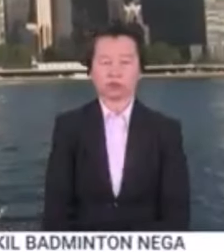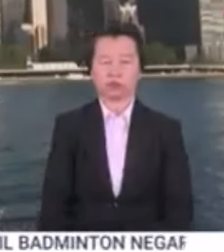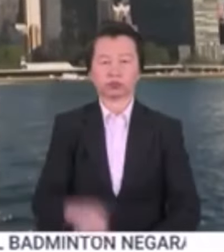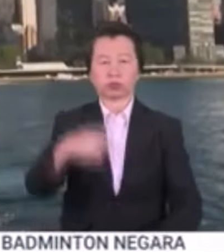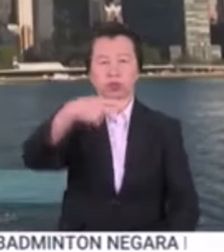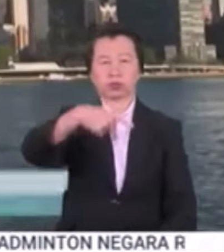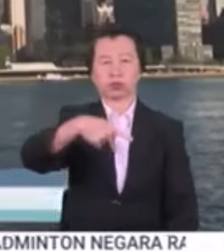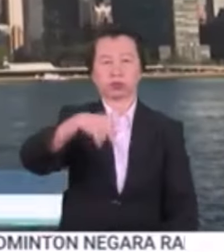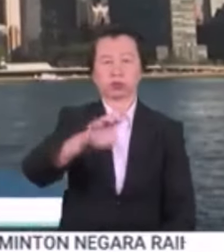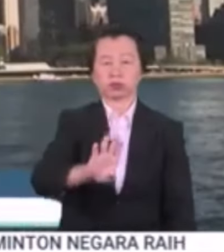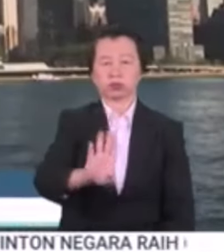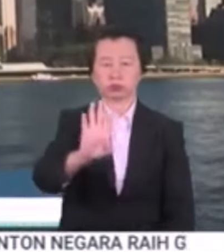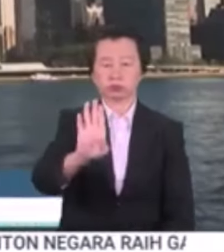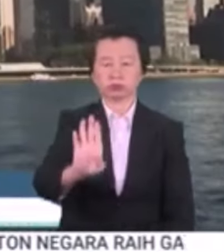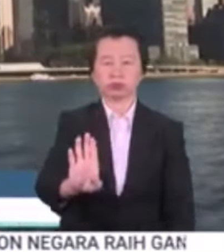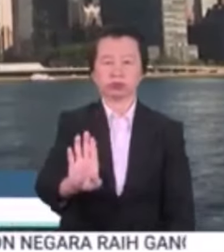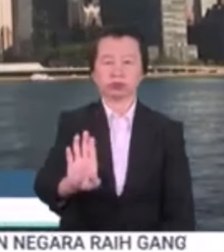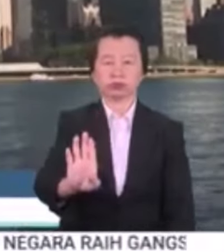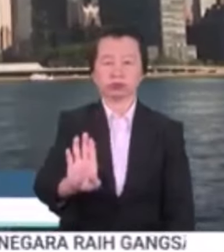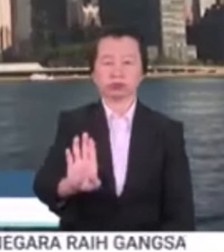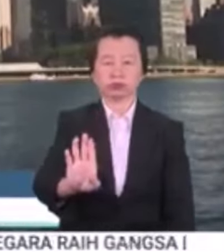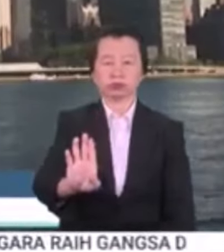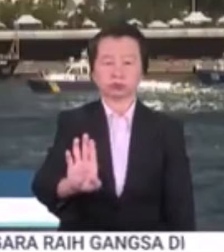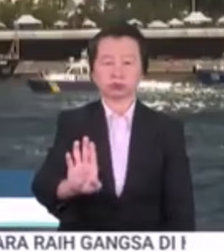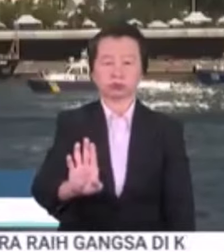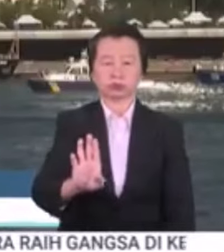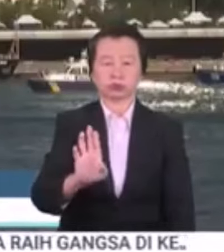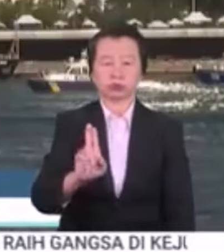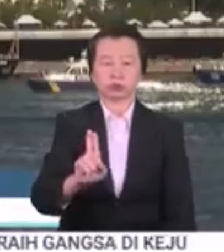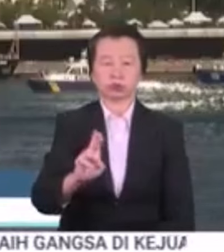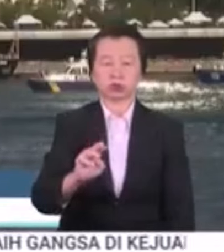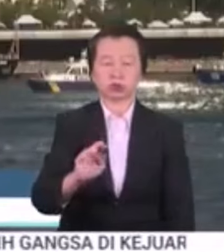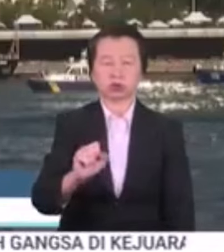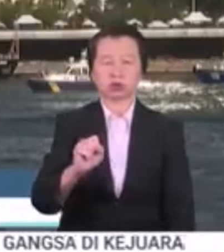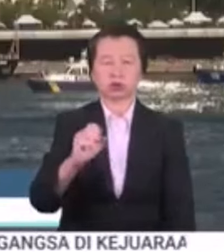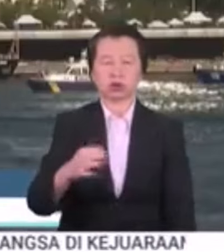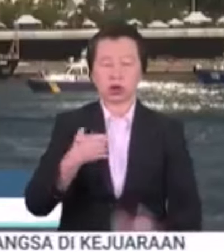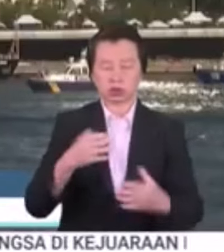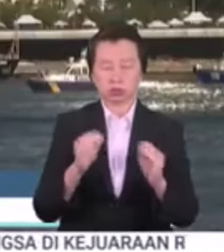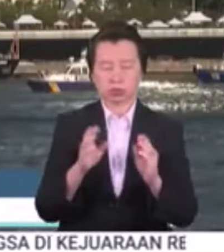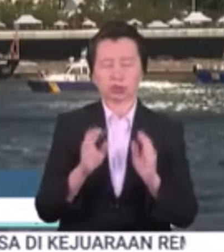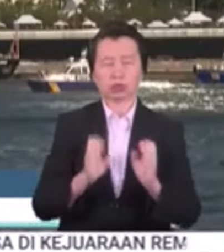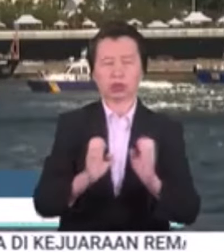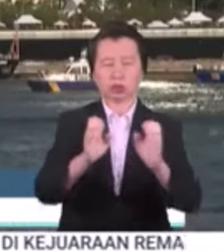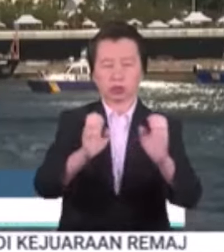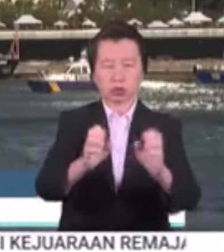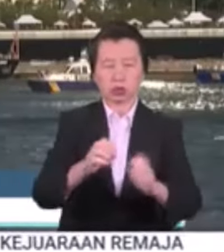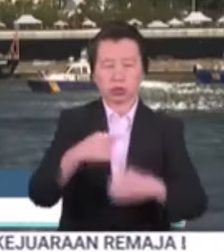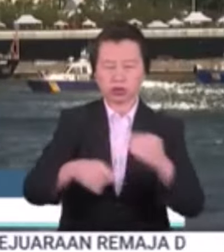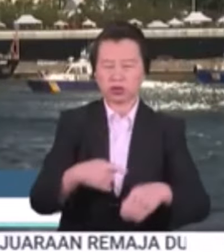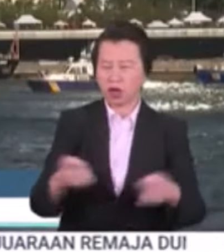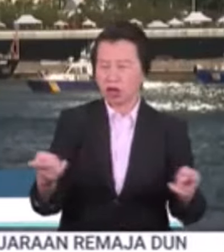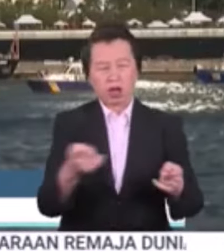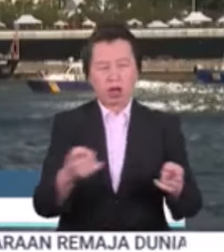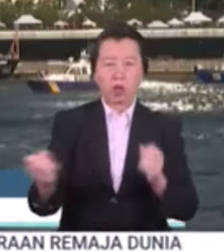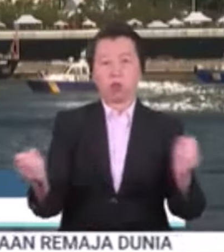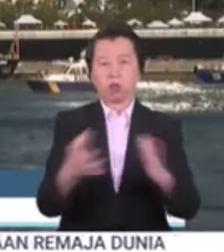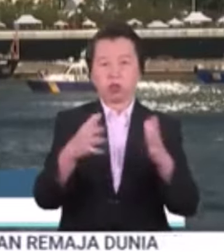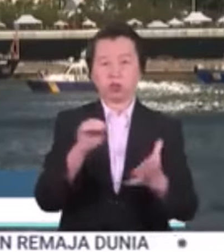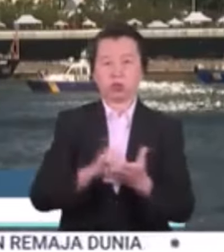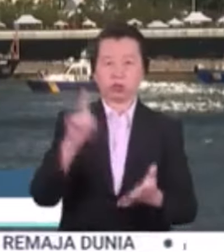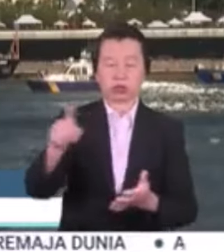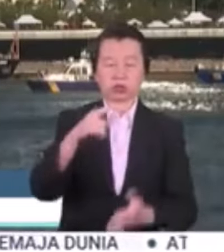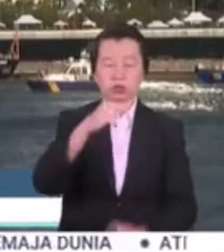Majlis keselamatan pertubuhan bangsa-bangsa bersatu unsc mengadakan mesyuarat kecemasan tertutup berhubung situasi terkini di